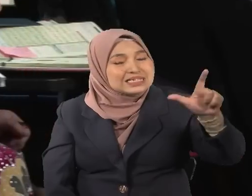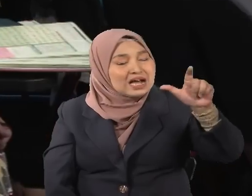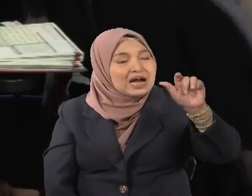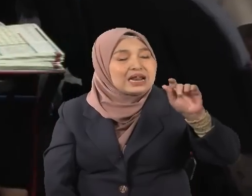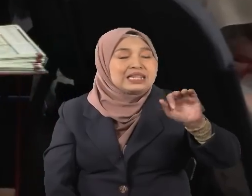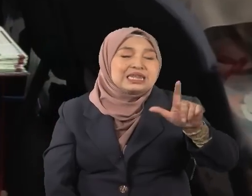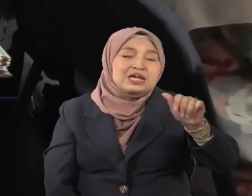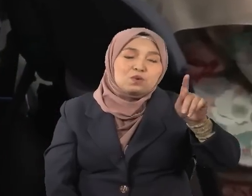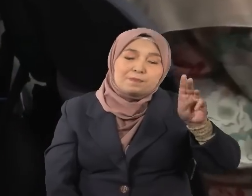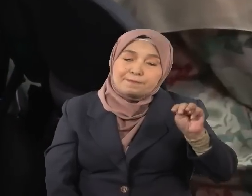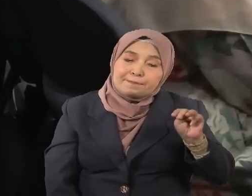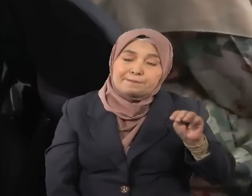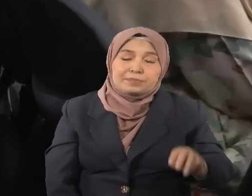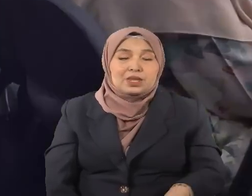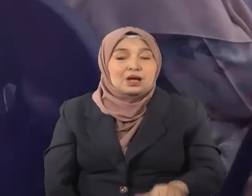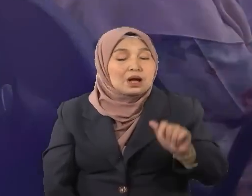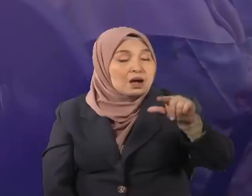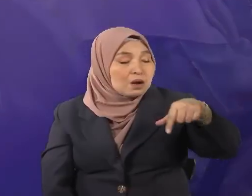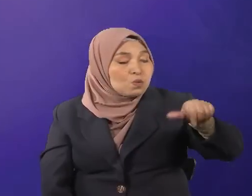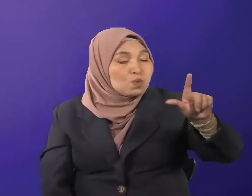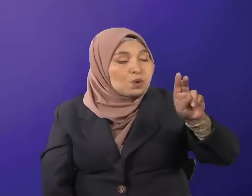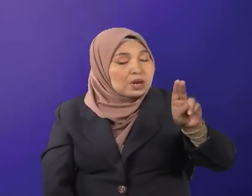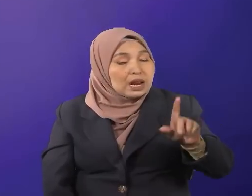مِّنْ ذَلِكُمْ. قُلْ